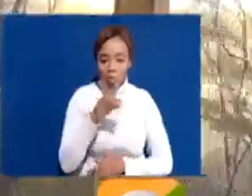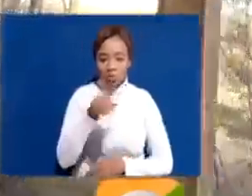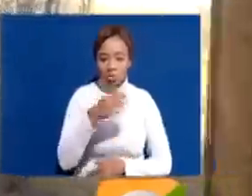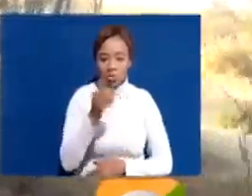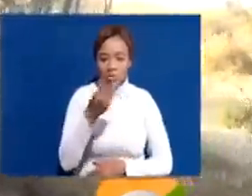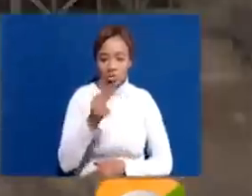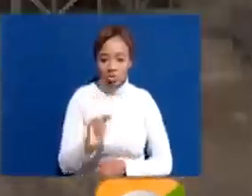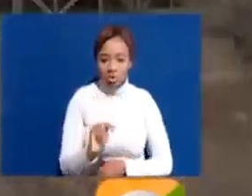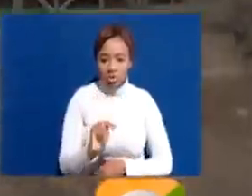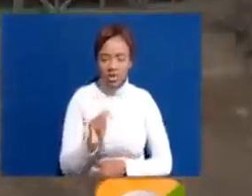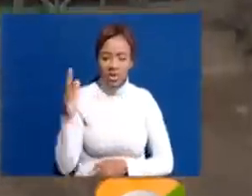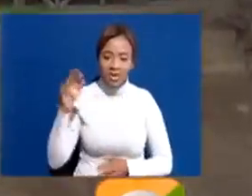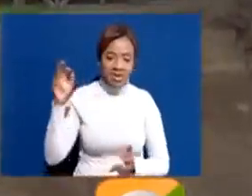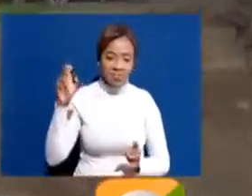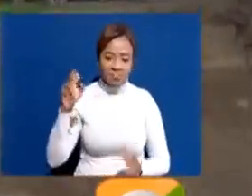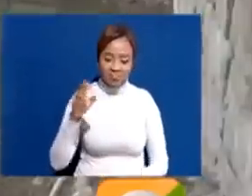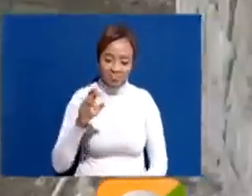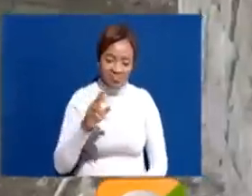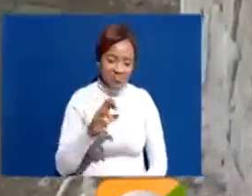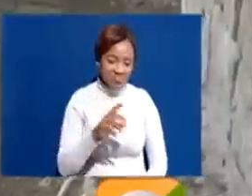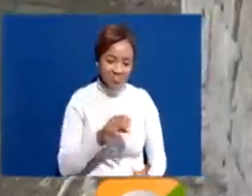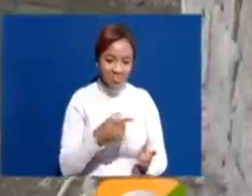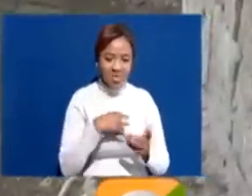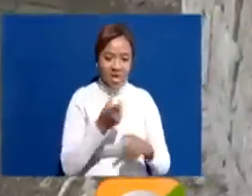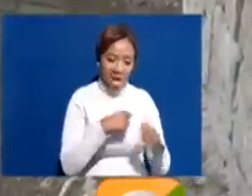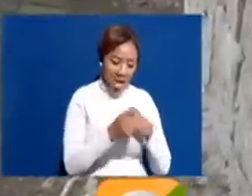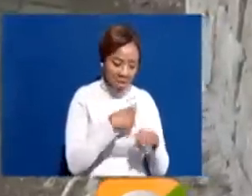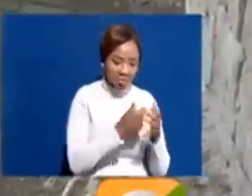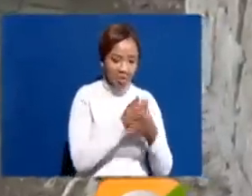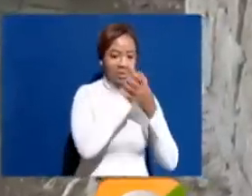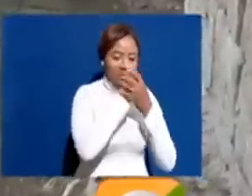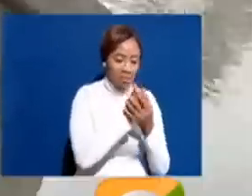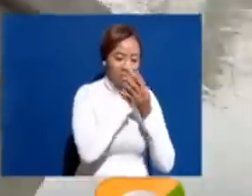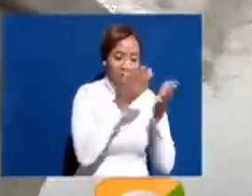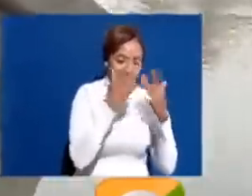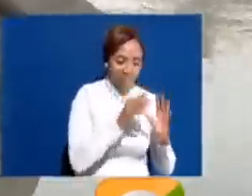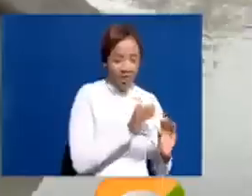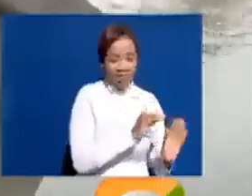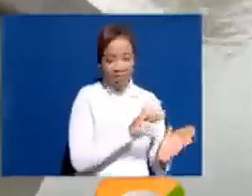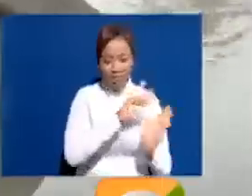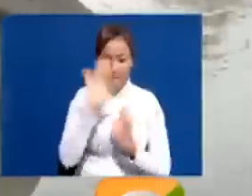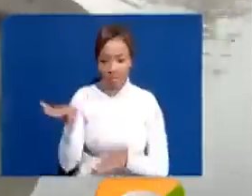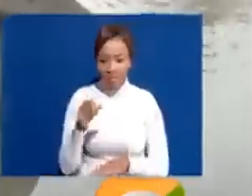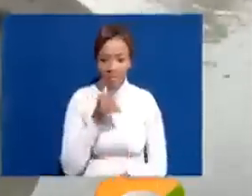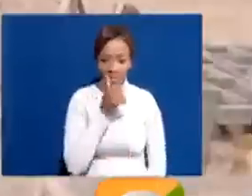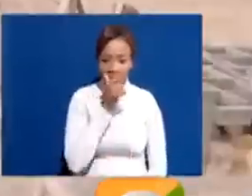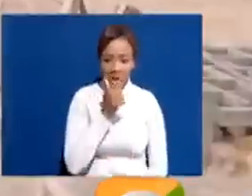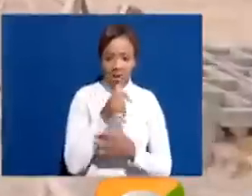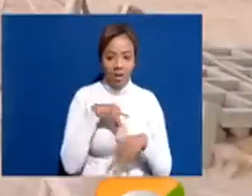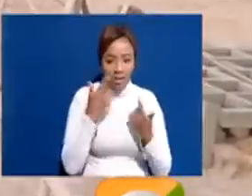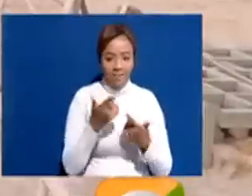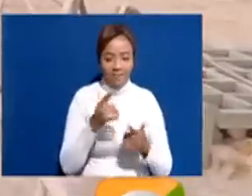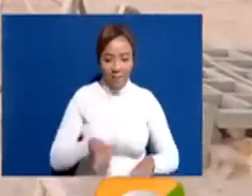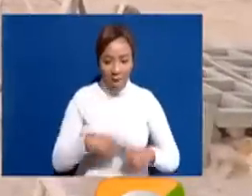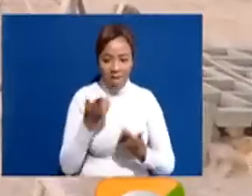Angeteremka kwa urahisi hadi mto Yordani kutekeleza majukumu yake ya ubatizo. Kwa sasa nyumba